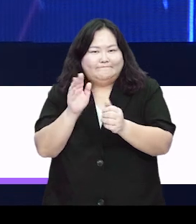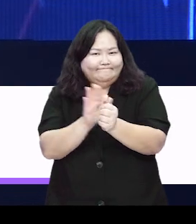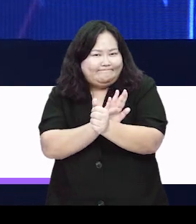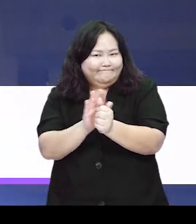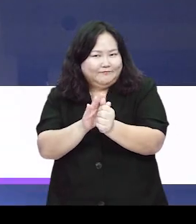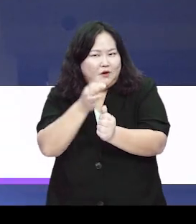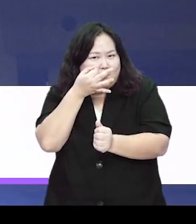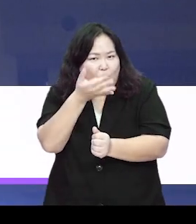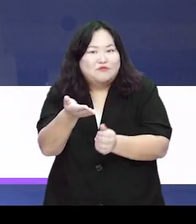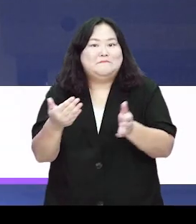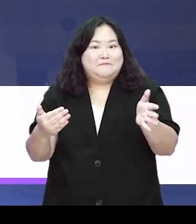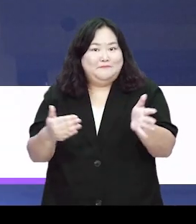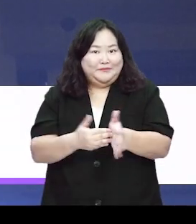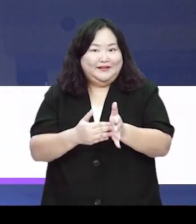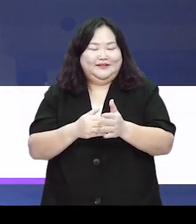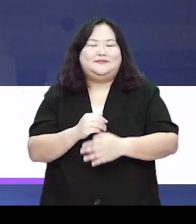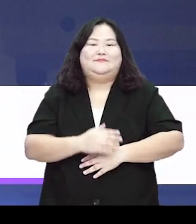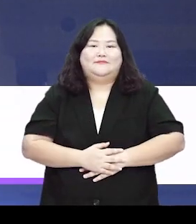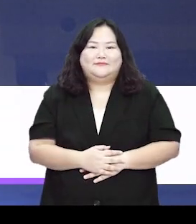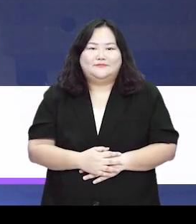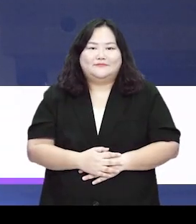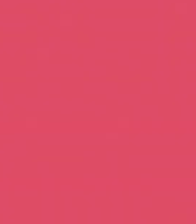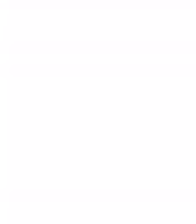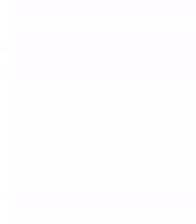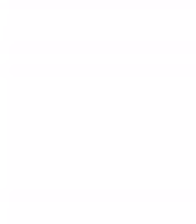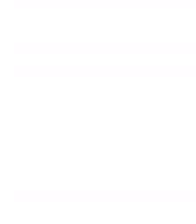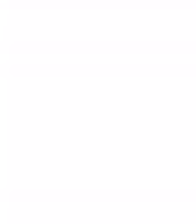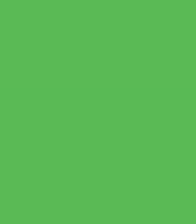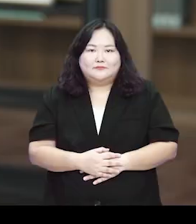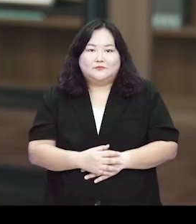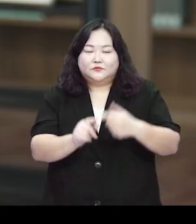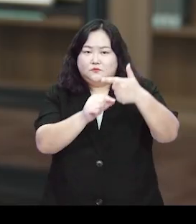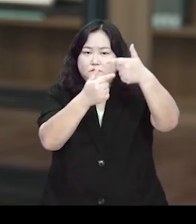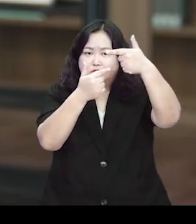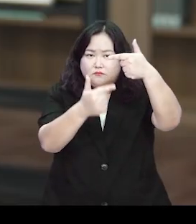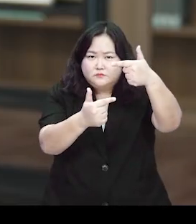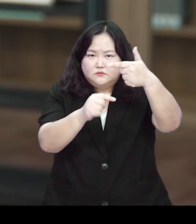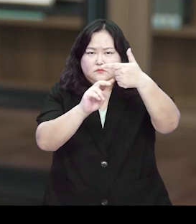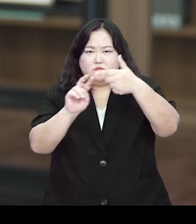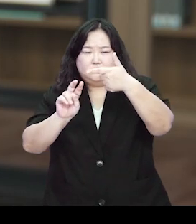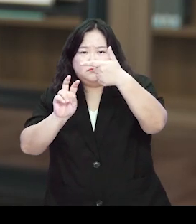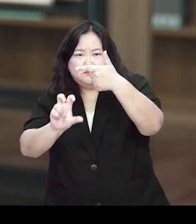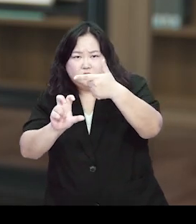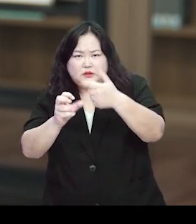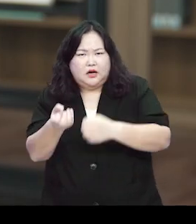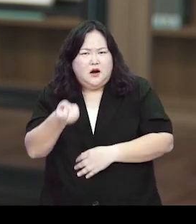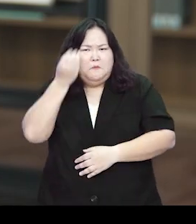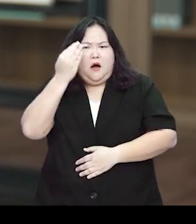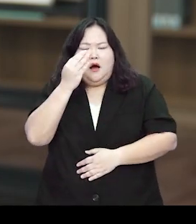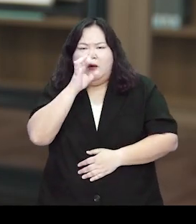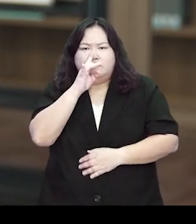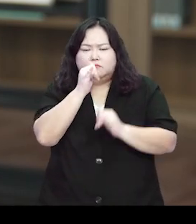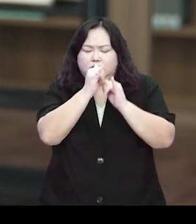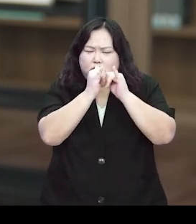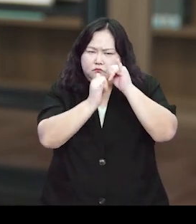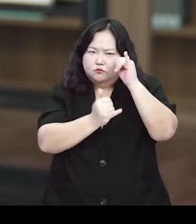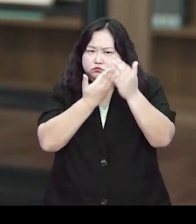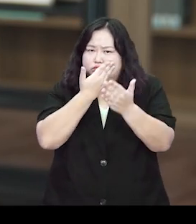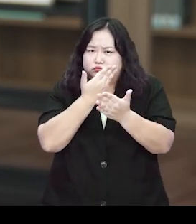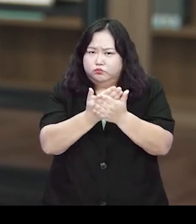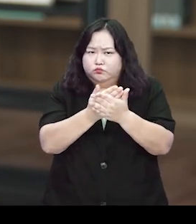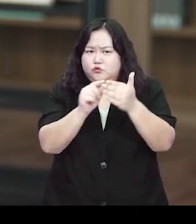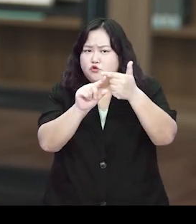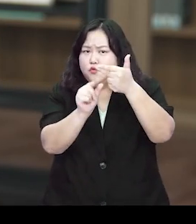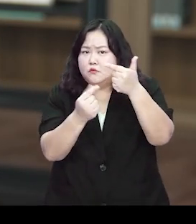삽입하는 등 심한 배려가 돋보였습니다 는 현충일과 625 전쟁 등 잊어서는 안